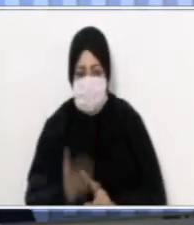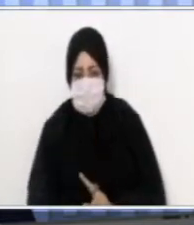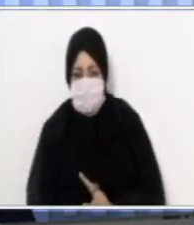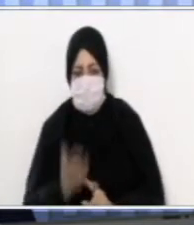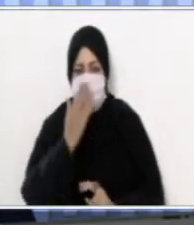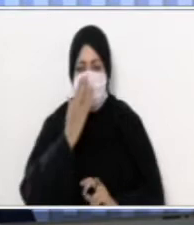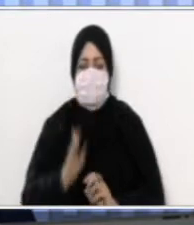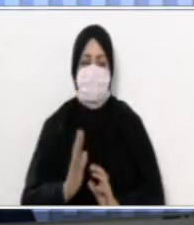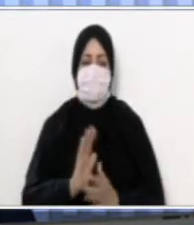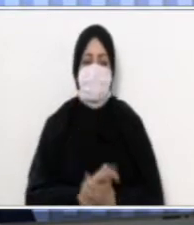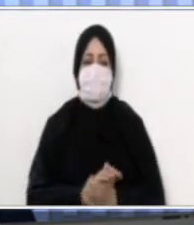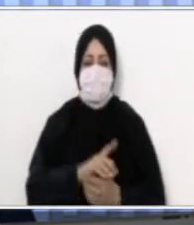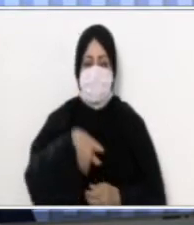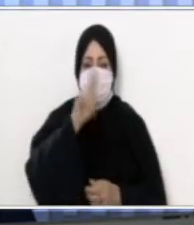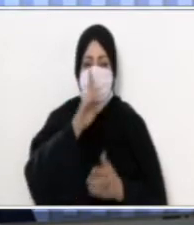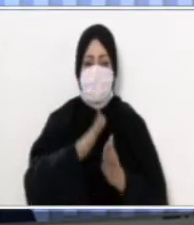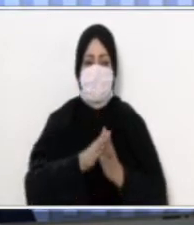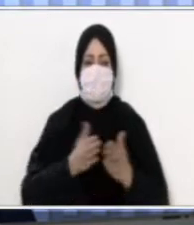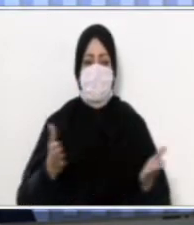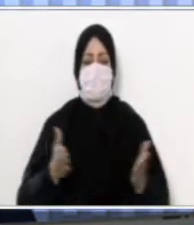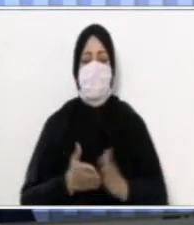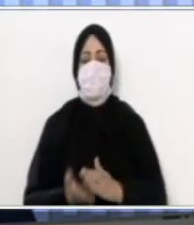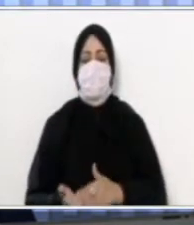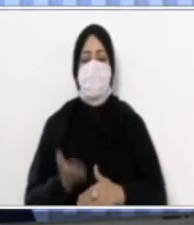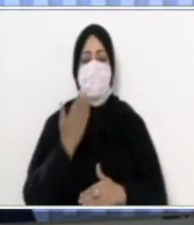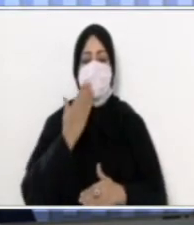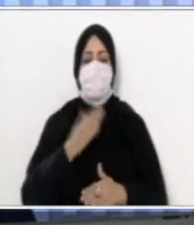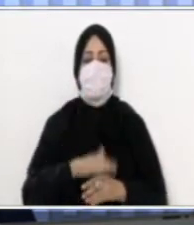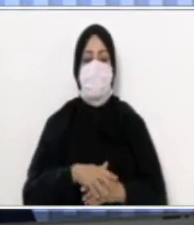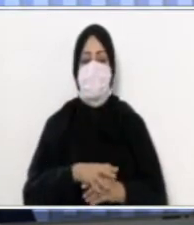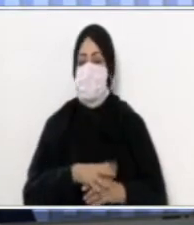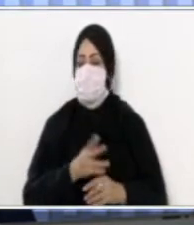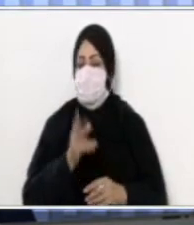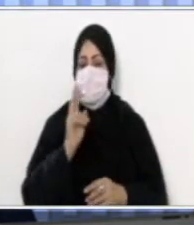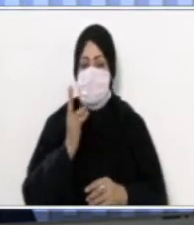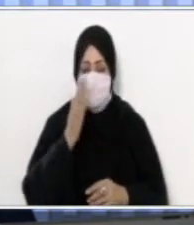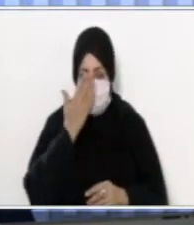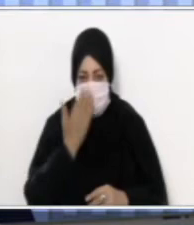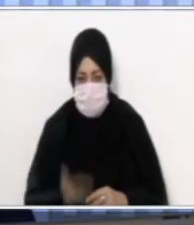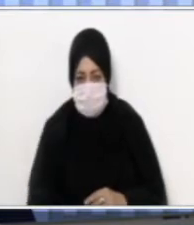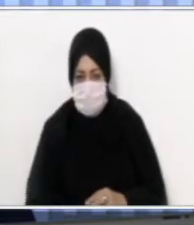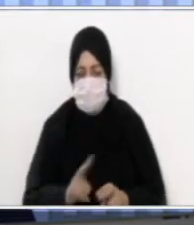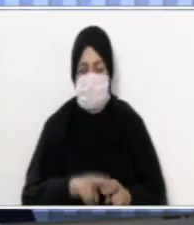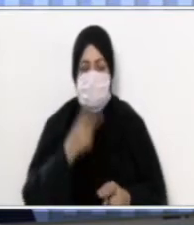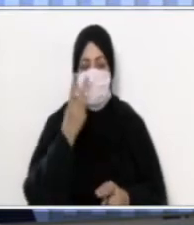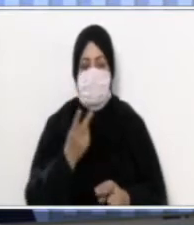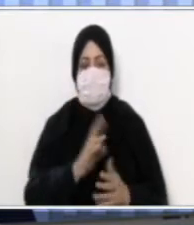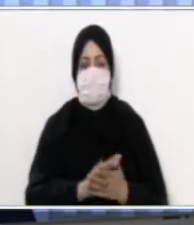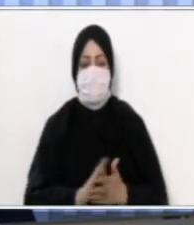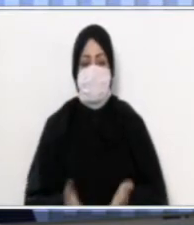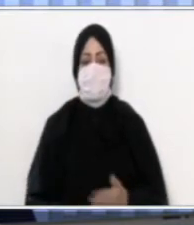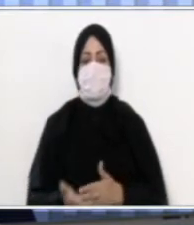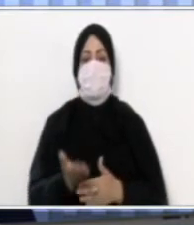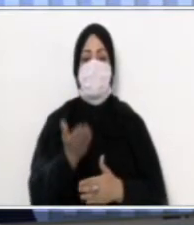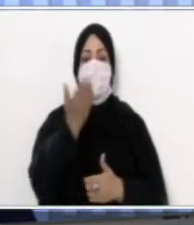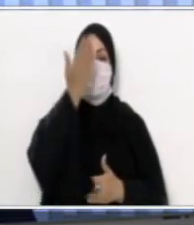ثم تمئين برأسك مرة أخرى للسجود، ثم تقومين. فمش معناه إذا كان عجزت عن الجلوس